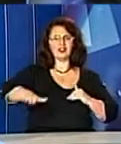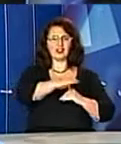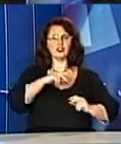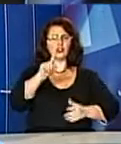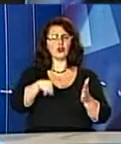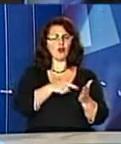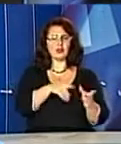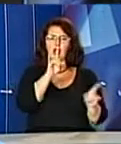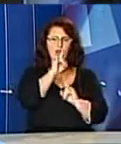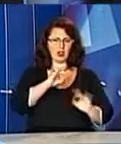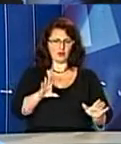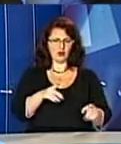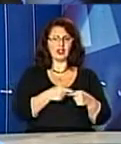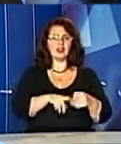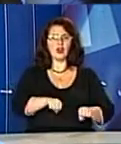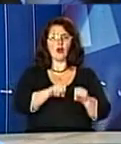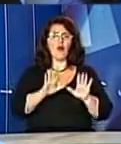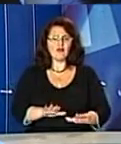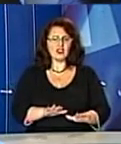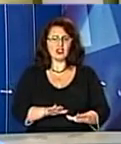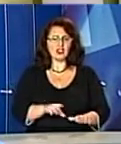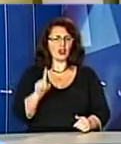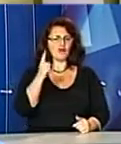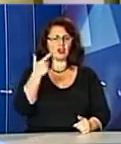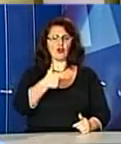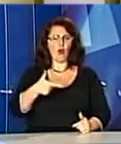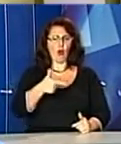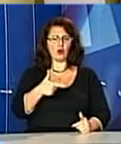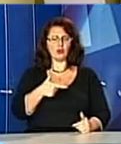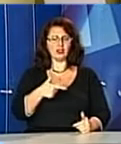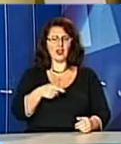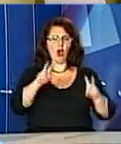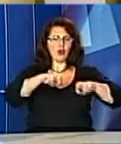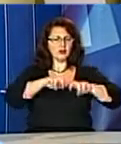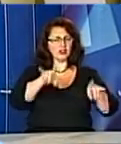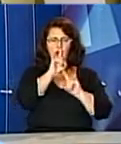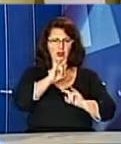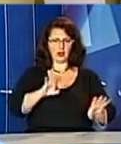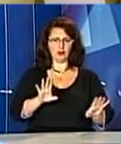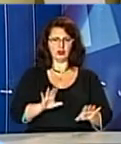буде, а відповідну ухвалу про передачу ділянки 1 грудня на засіданні не